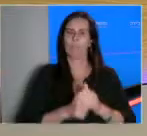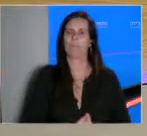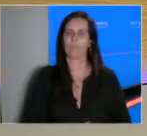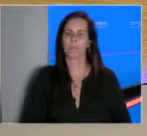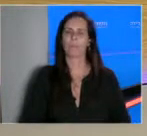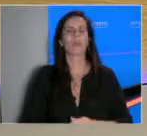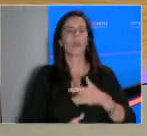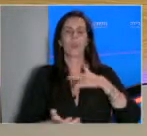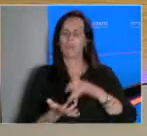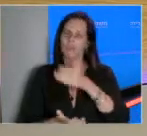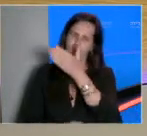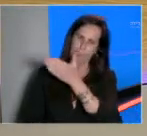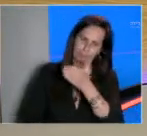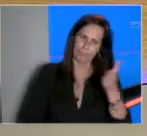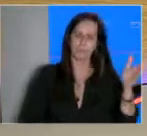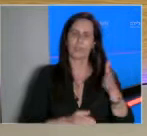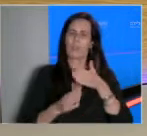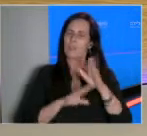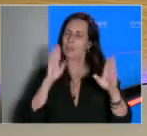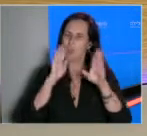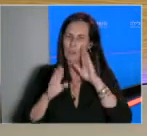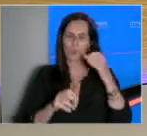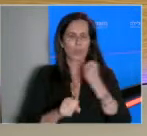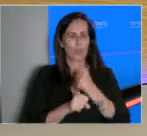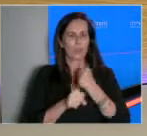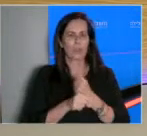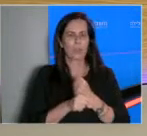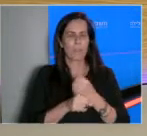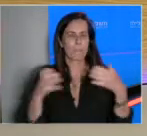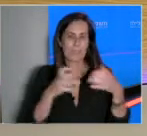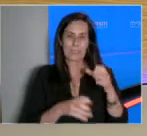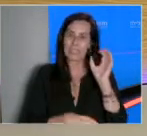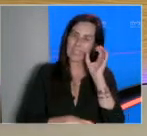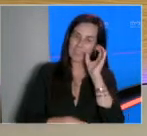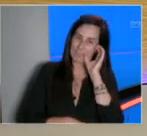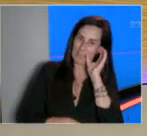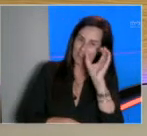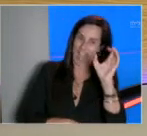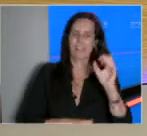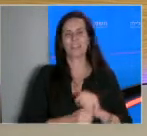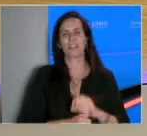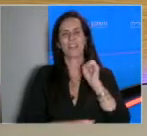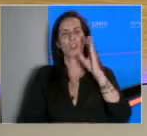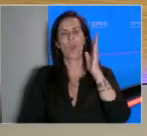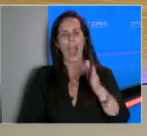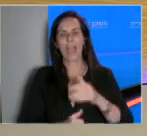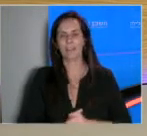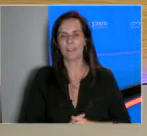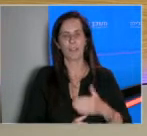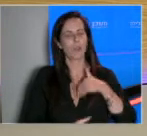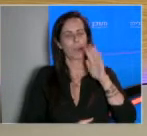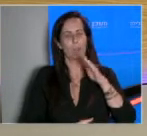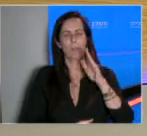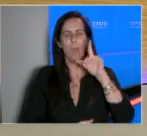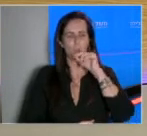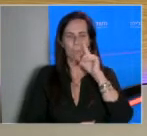בה. אנו נמצאים בכל המדיות החברתיות, כנסו לפייסבוק שלנו ותעשו איתנו מסיבה. מסיבת צפייה לשידור החי שלנו. אנחנו גם